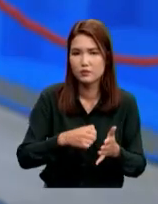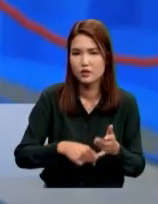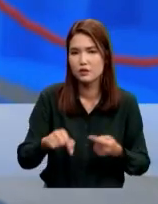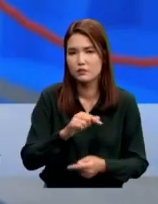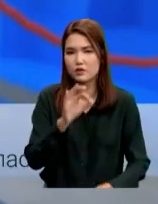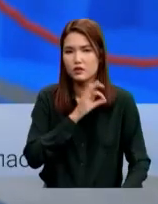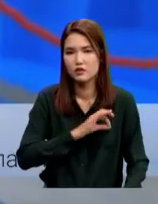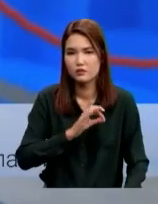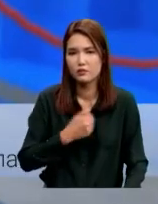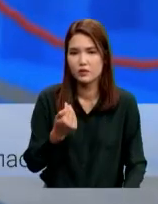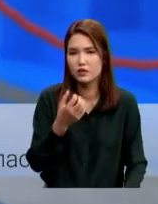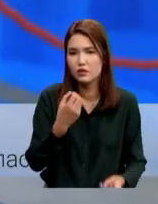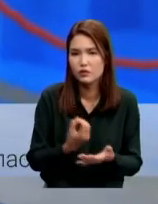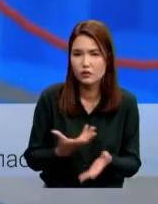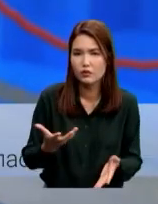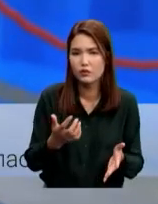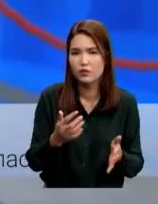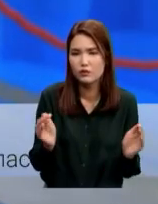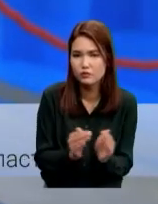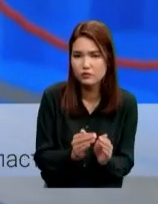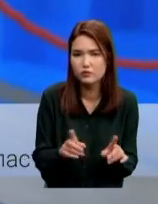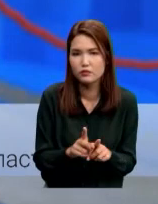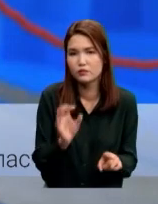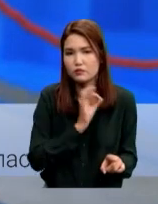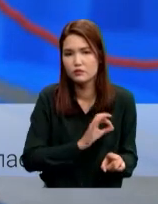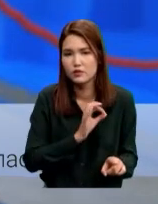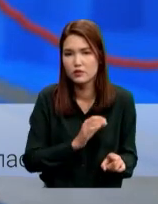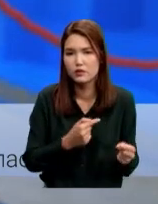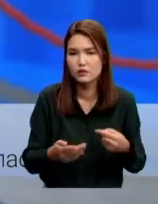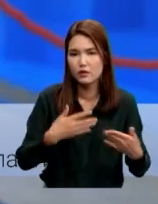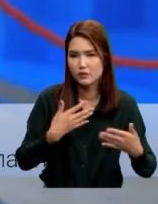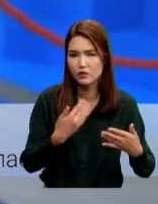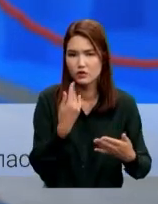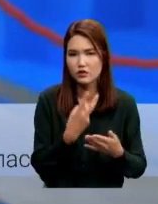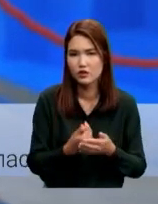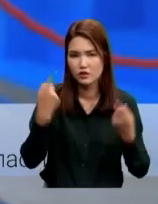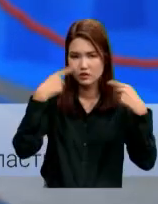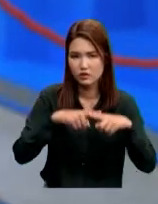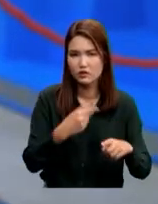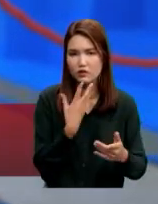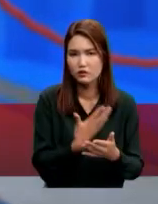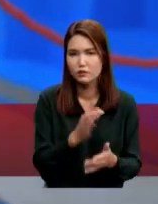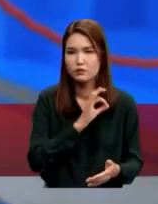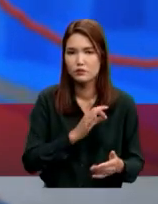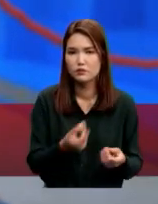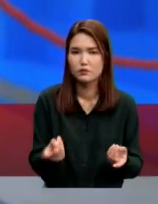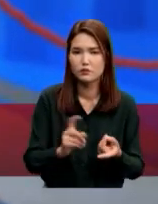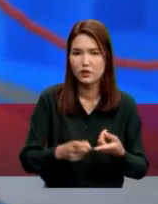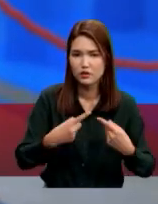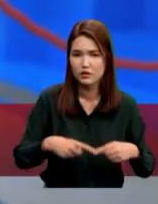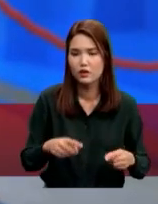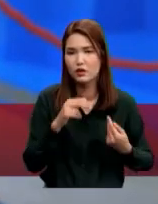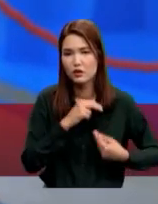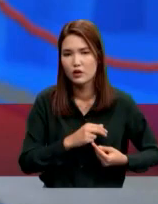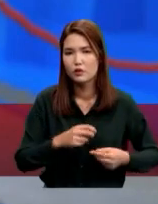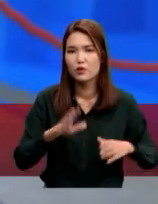что сейчас развелось очень много спекулянтов и происходит быстрая реализация яиц, продажа товара на одного человека ограничена до 10 штук. В